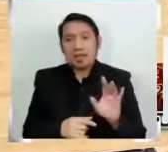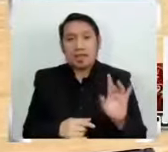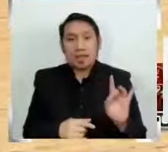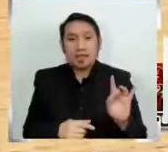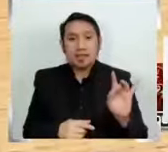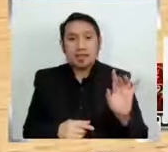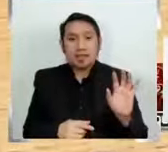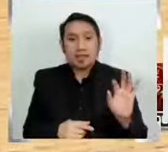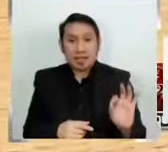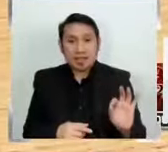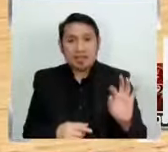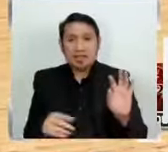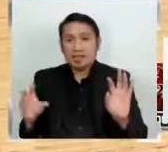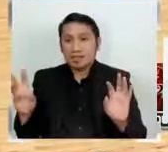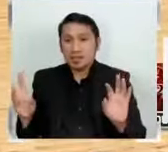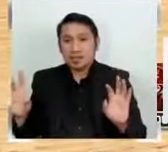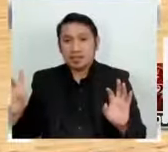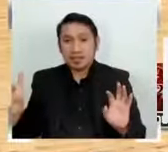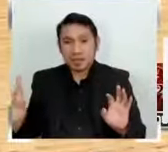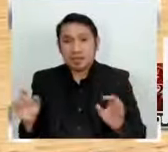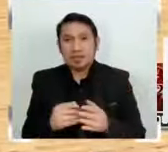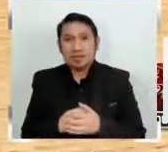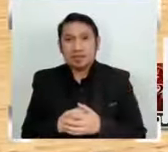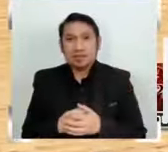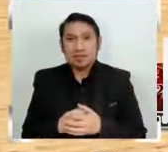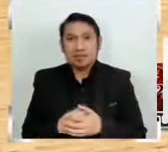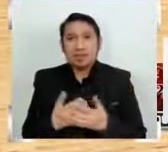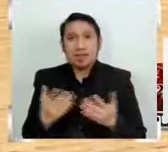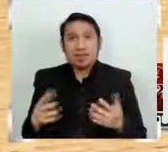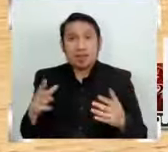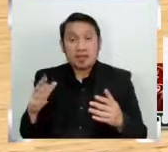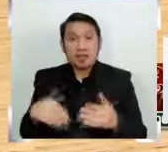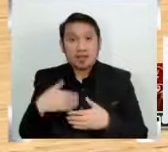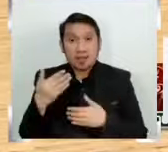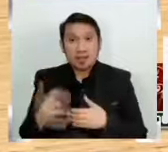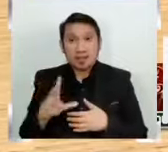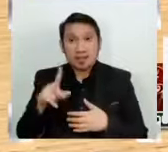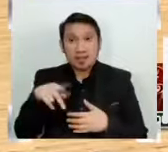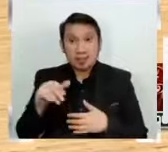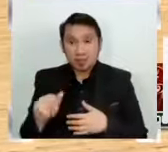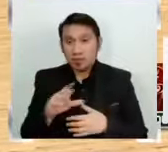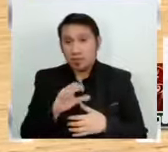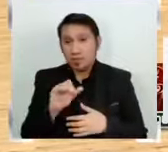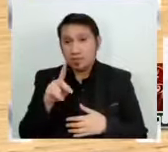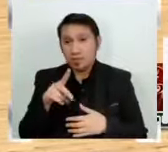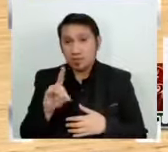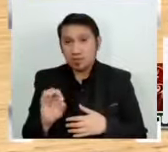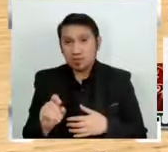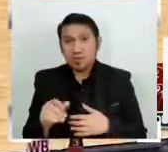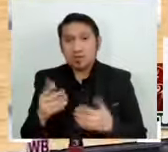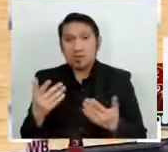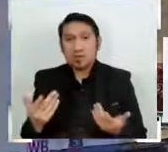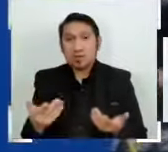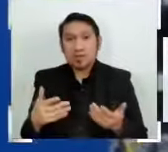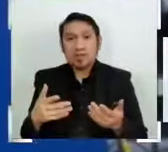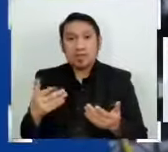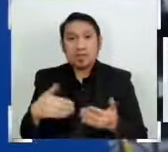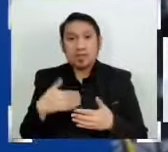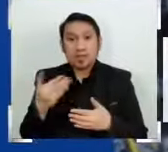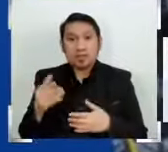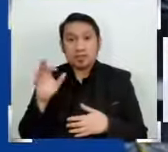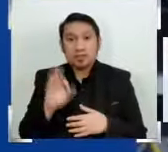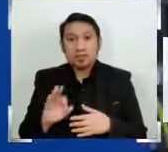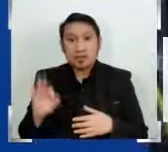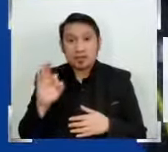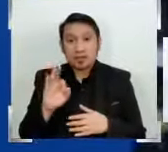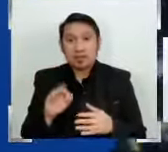89-68. Pero dahil may twice to beat advantage ang Pirates, magtutuos pa ang LPU at San Beda sa do or die match sa Biyernes. At ang